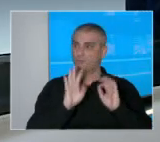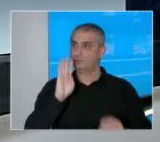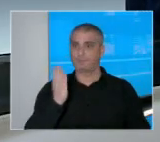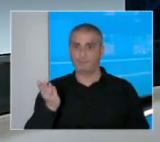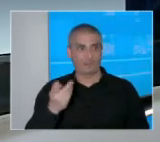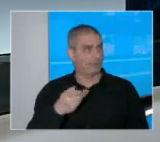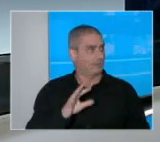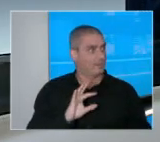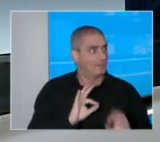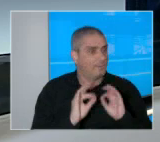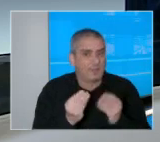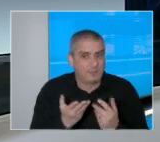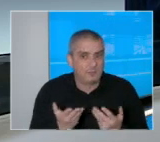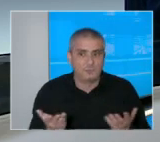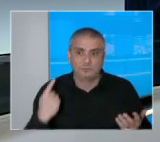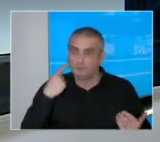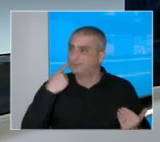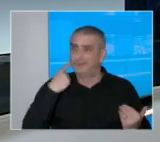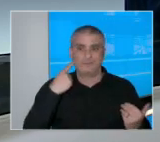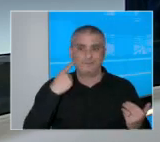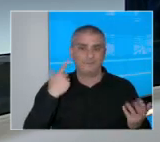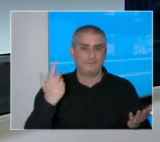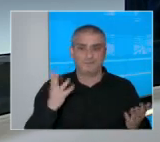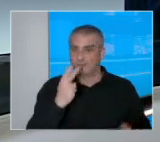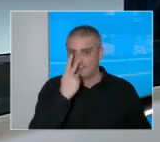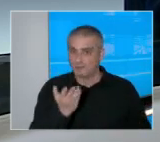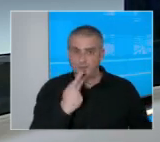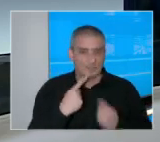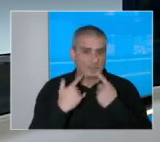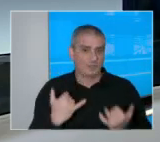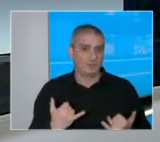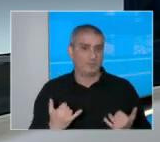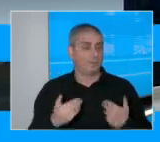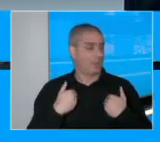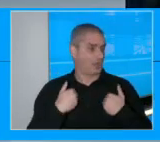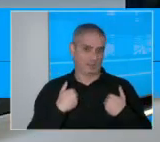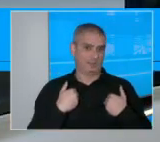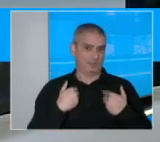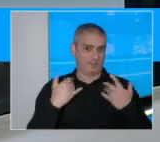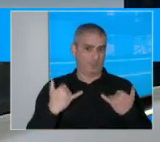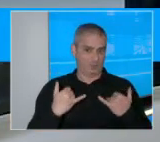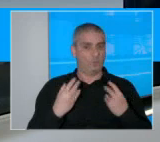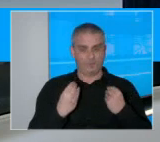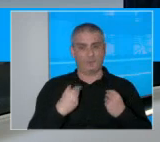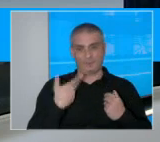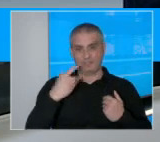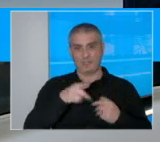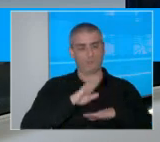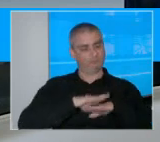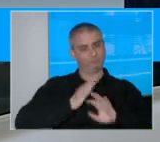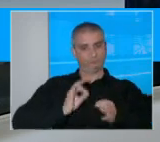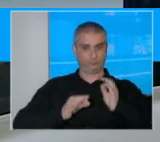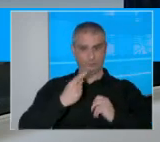נתניהו, פתחת איתו. שמע, איך אתה התרשמת מהדיון היום? שמע, אני מהיום, ותכף יהיה לנו פה גם